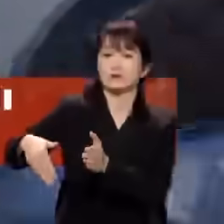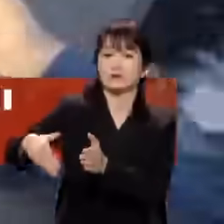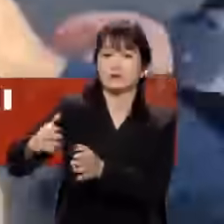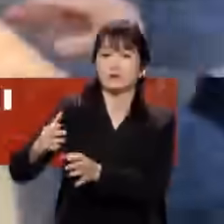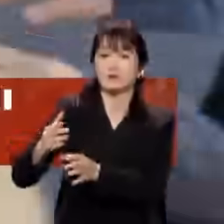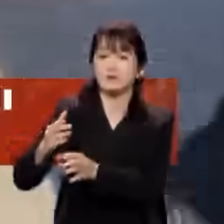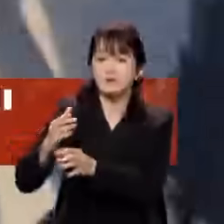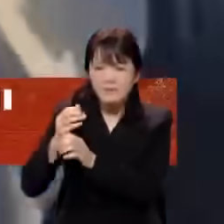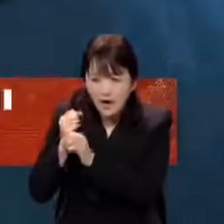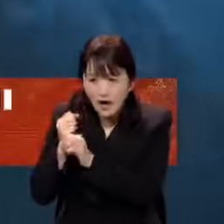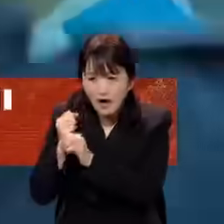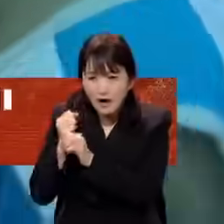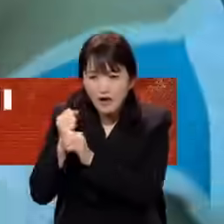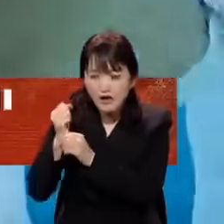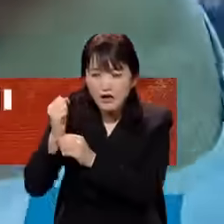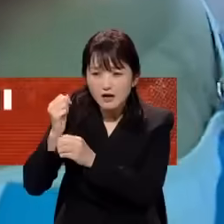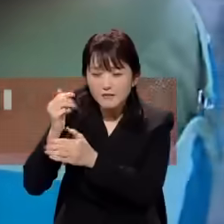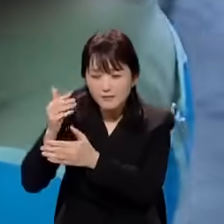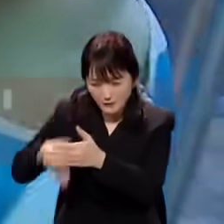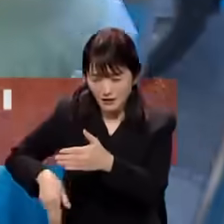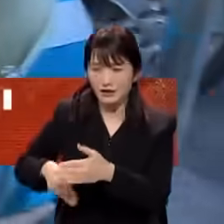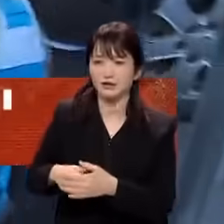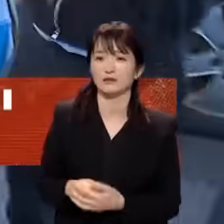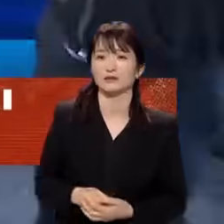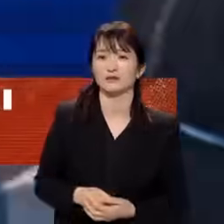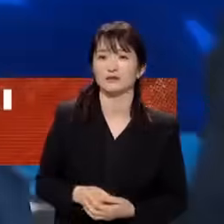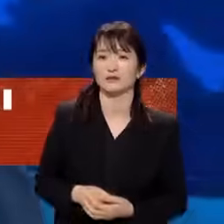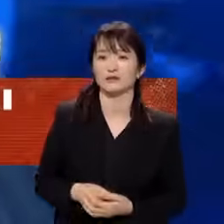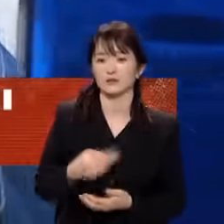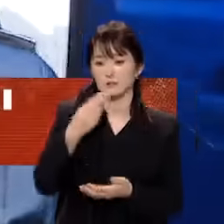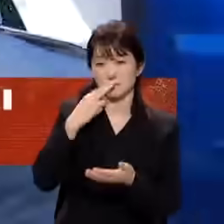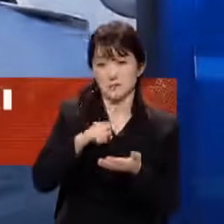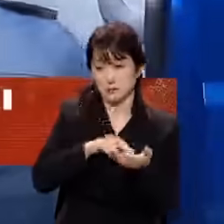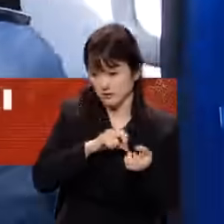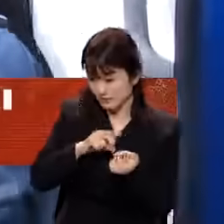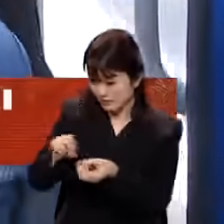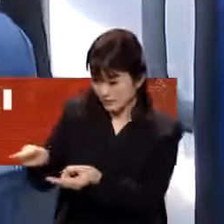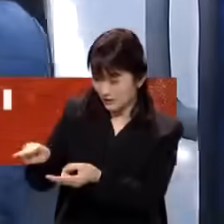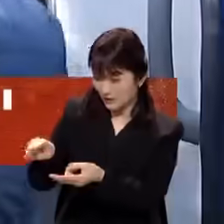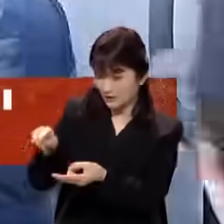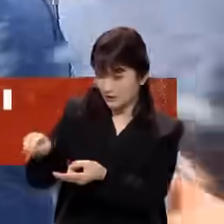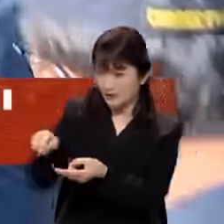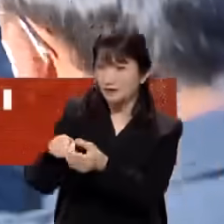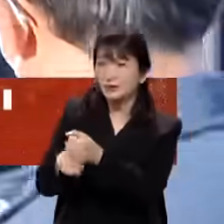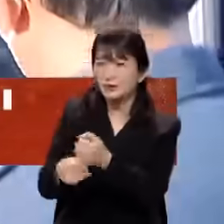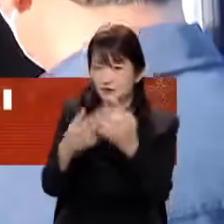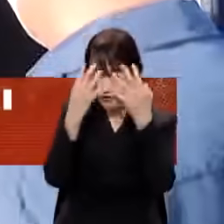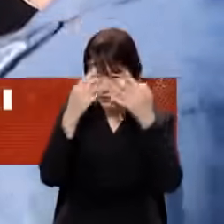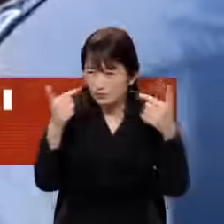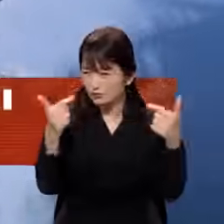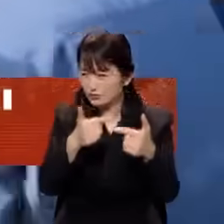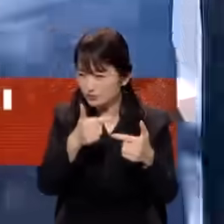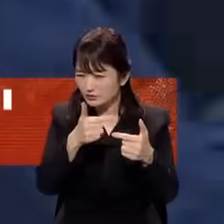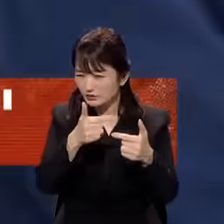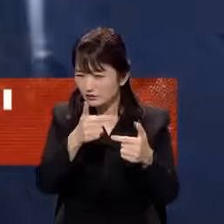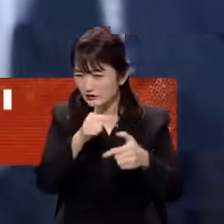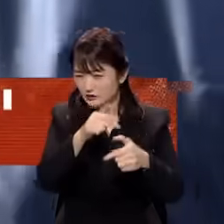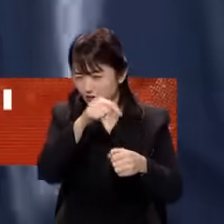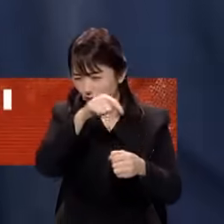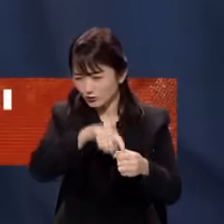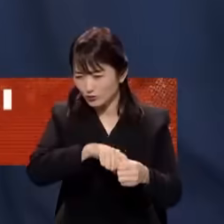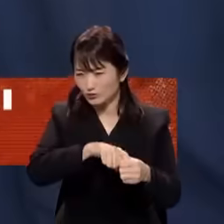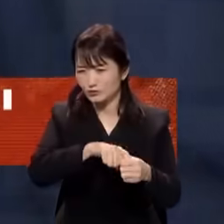됐는데 그런 식으로 이제 편지를 보낸 것은 혹시 이게 또 감형을 위한 것이 아니냐. 저도 그렇게 생각을 하는데 그것에